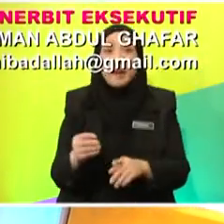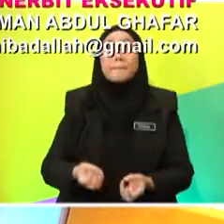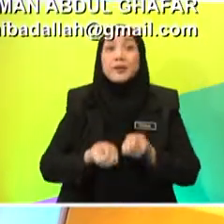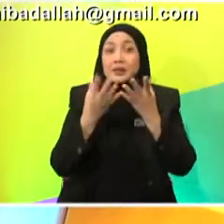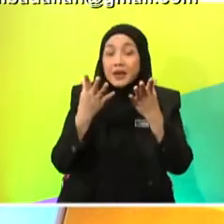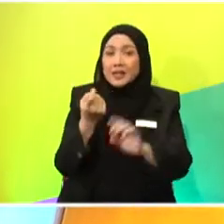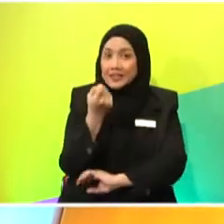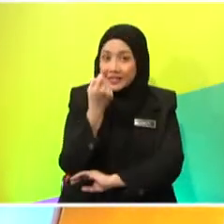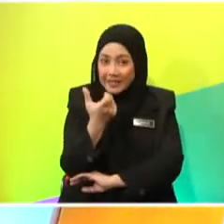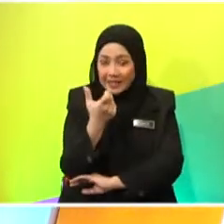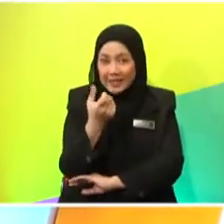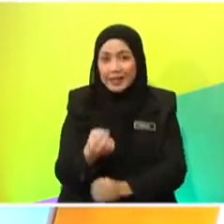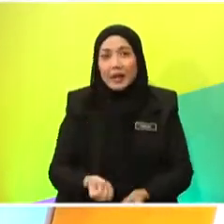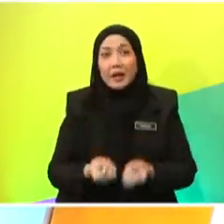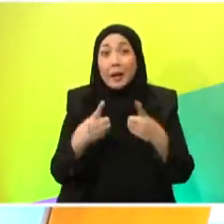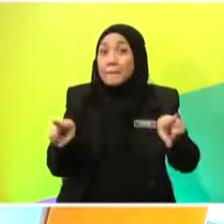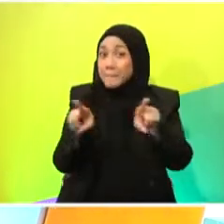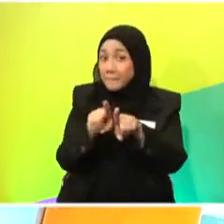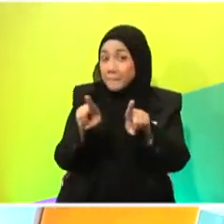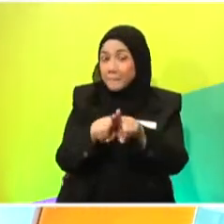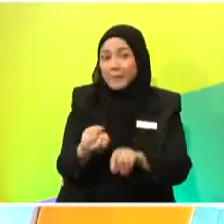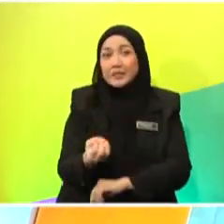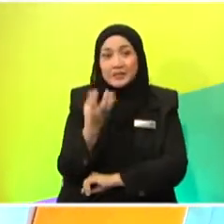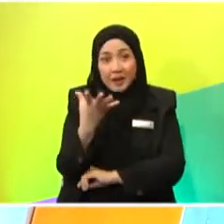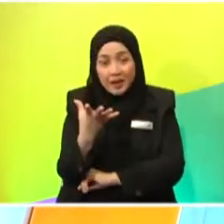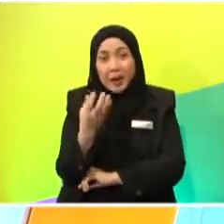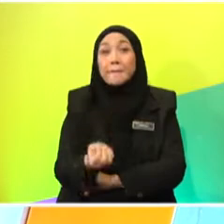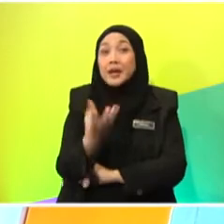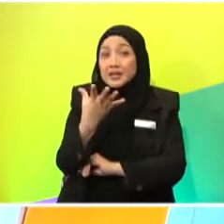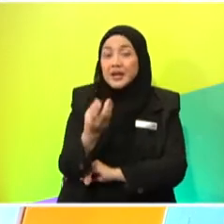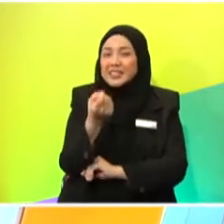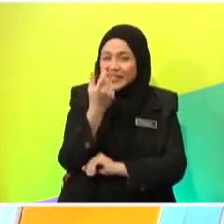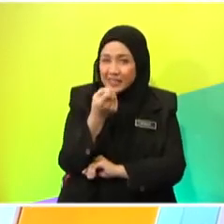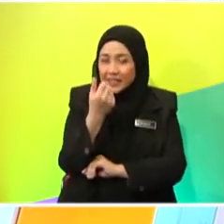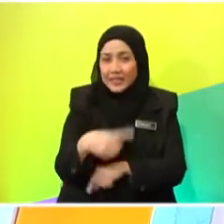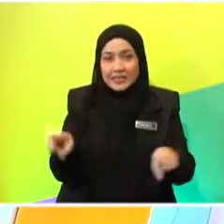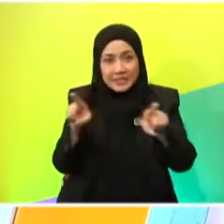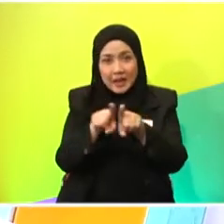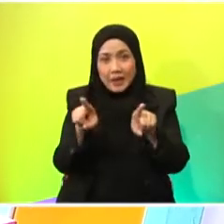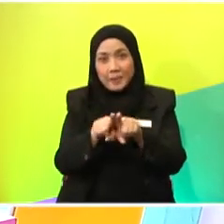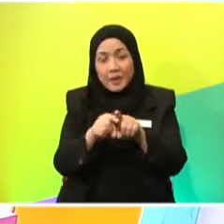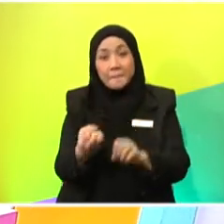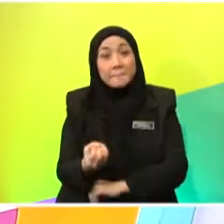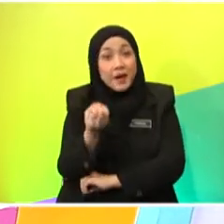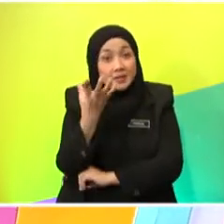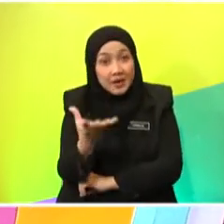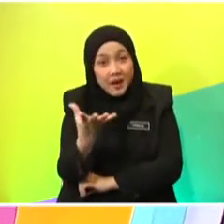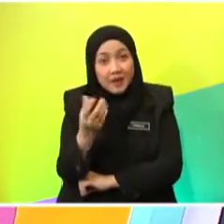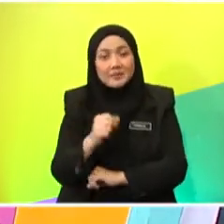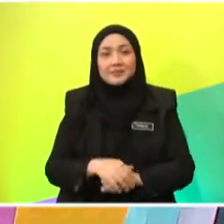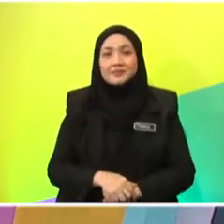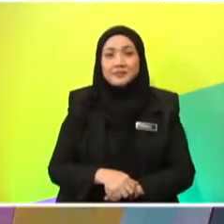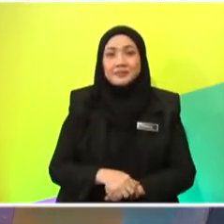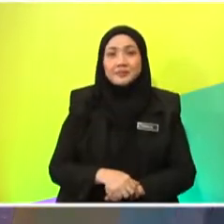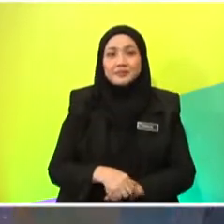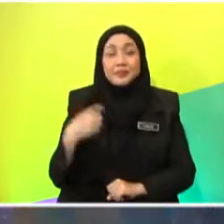banyak sedikit sama banyak Hai banyak sedikit sama banyak